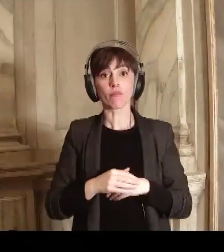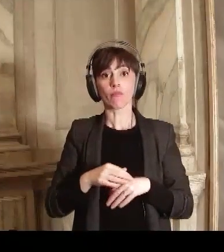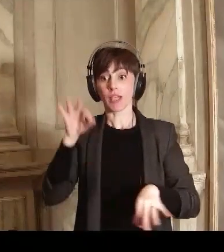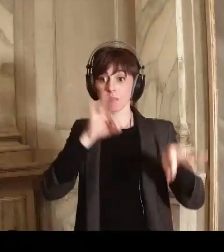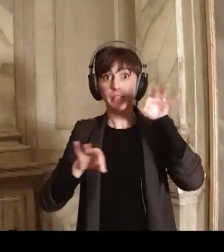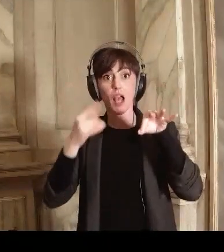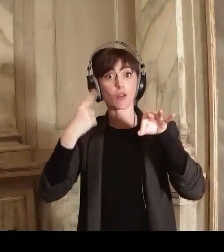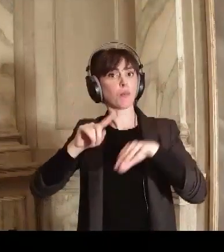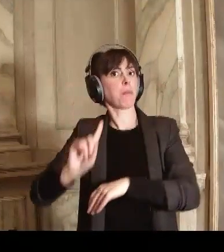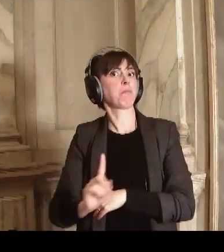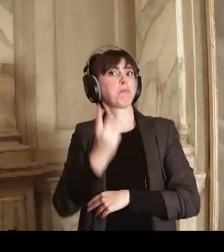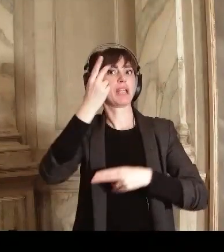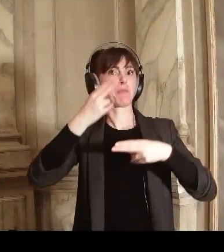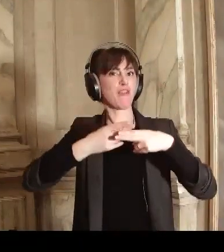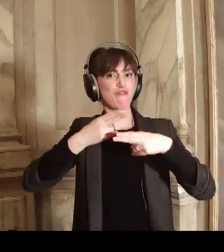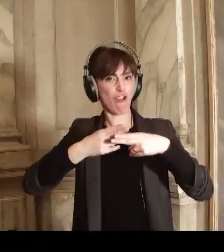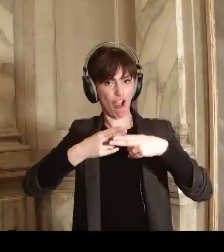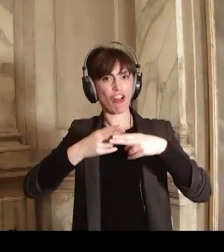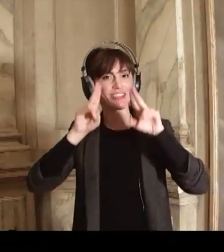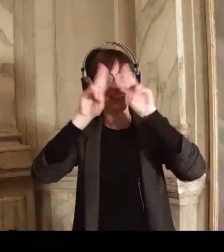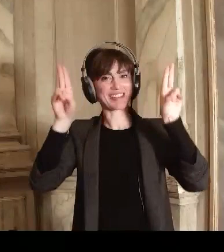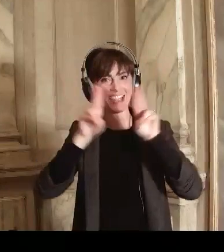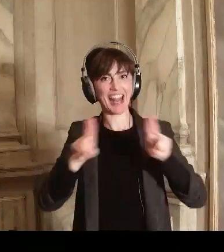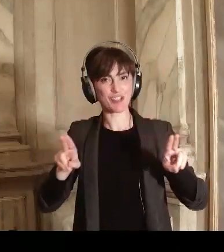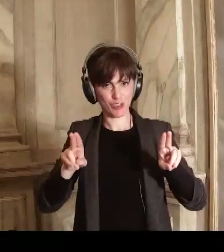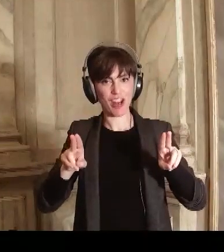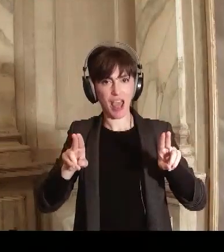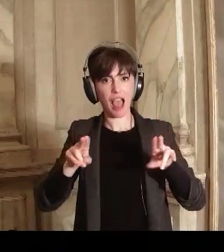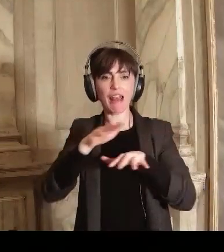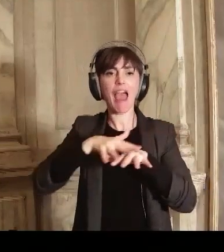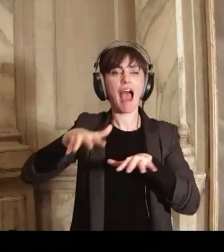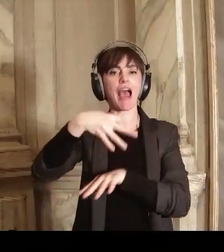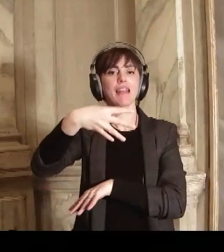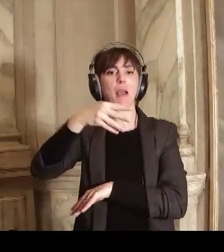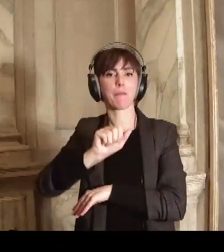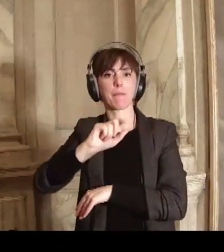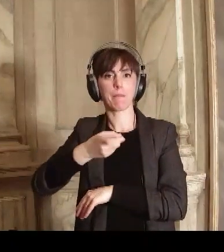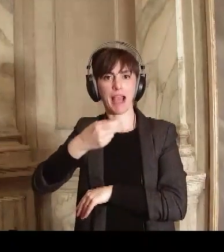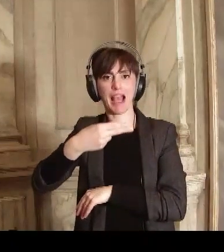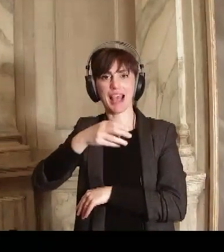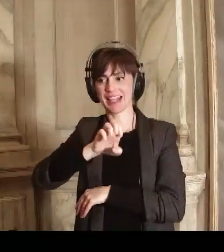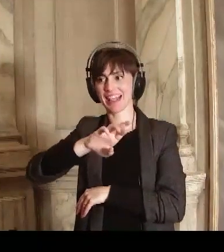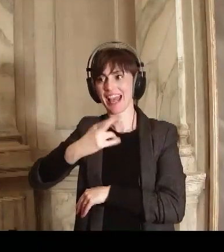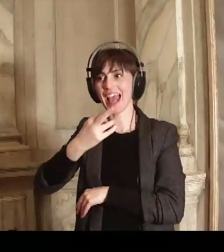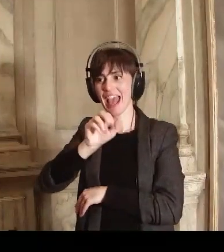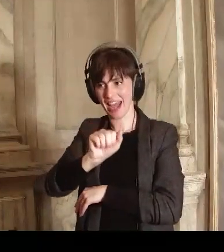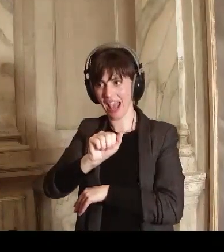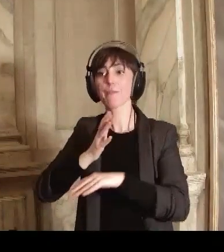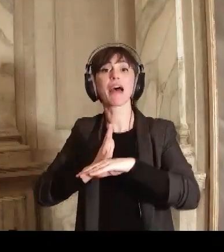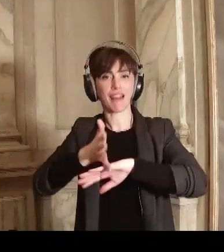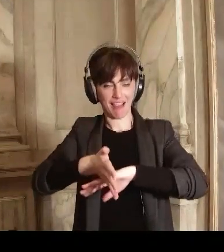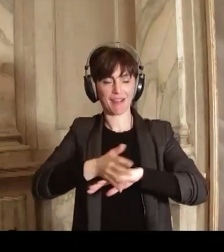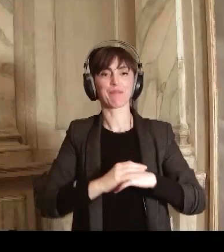spazio fatato, smisurato, ricreato in un hangar di Marghera. Un prodigio via l'altro, quello